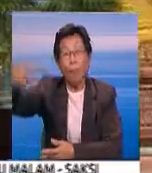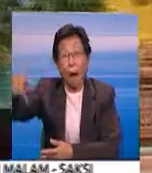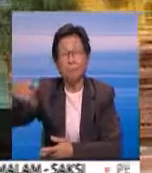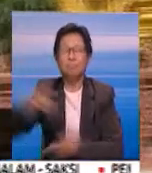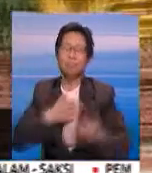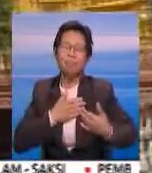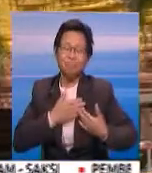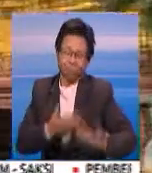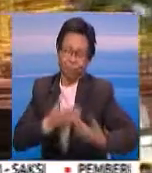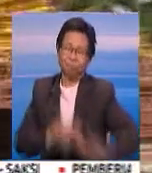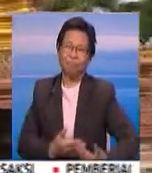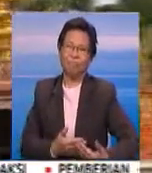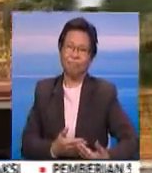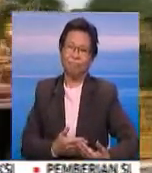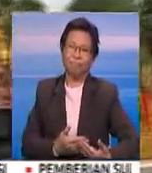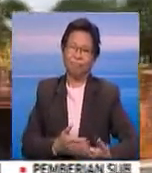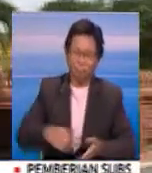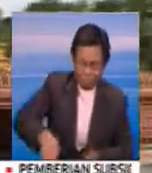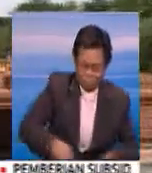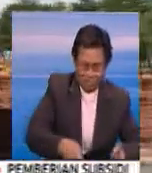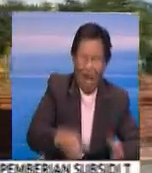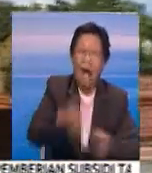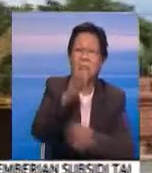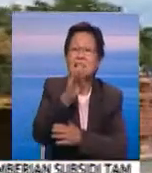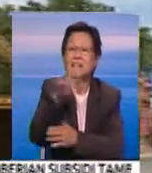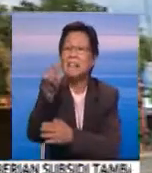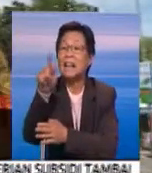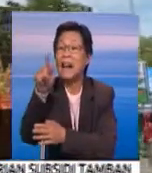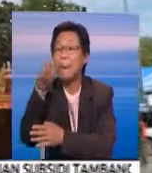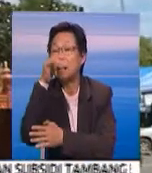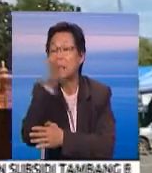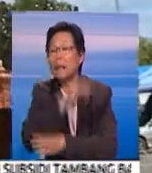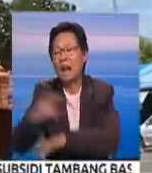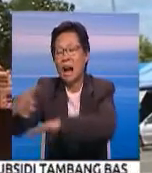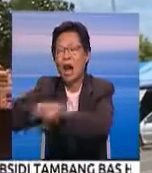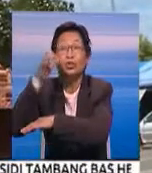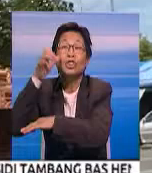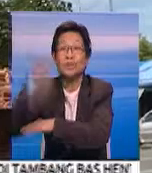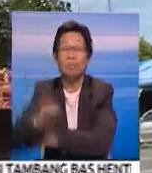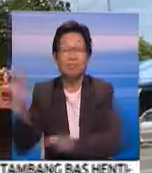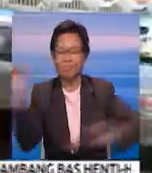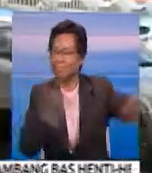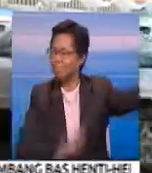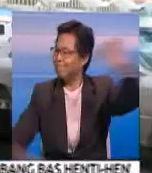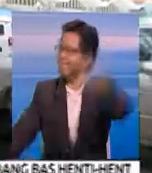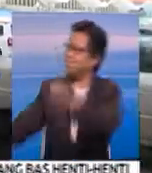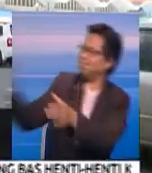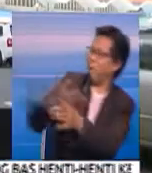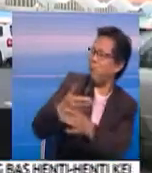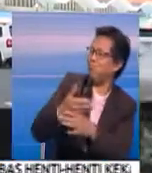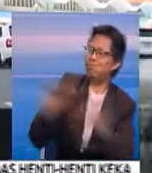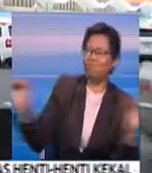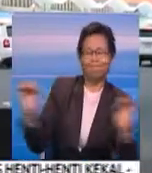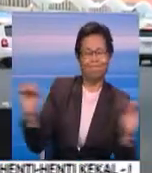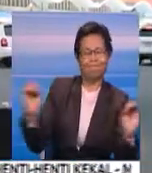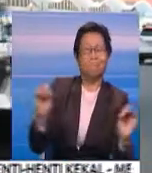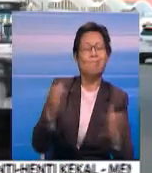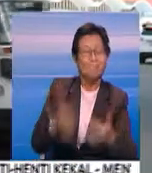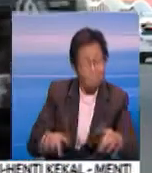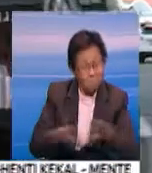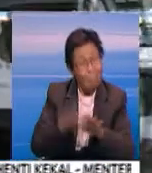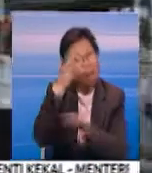untuk memastikan perairan Selat Melaka dan Laut China Selatan bebas daripada ancaman mana-mana pihak. Ia penting